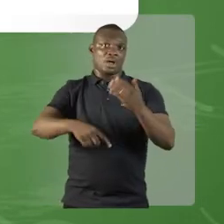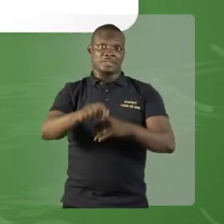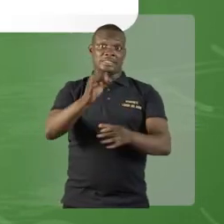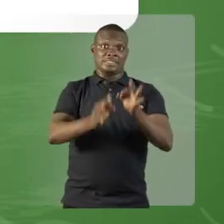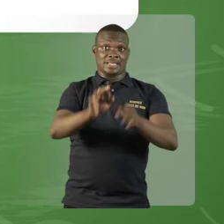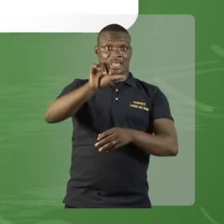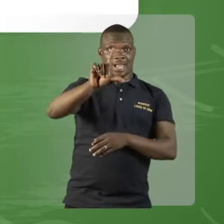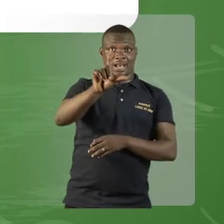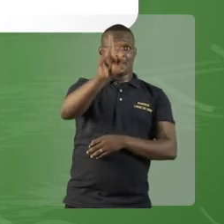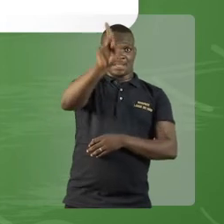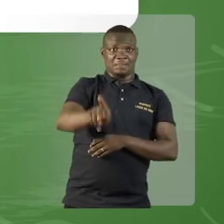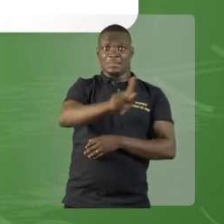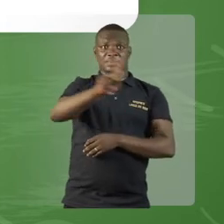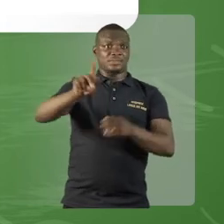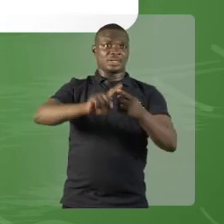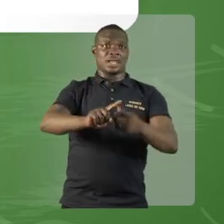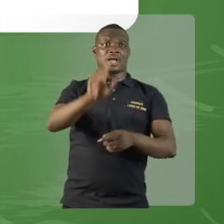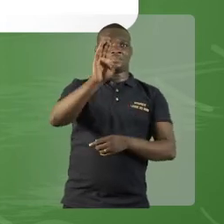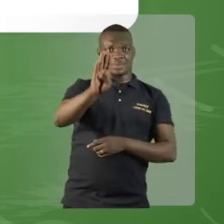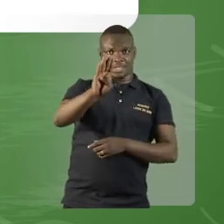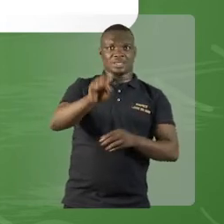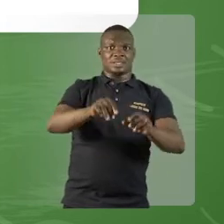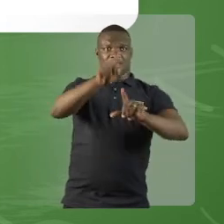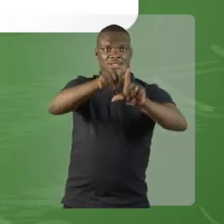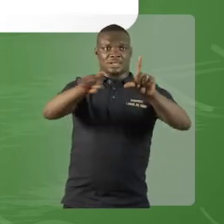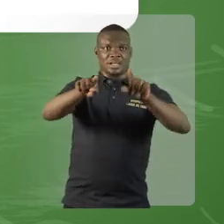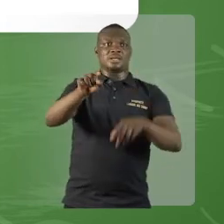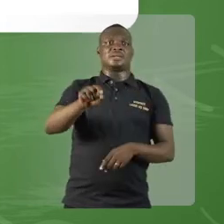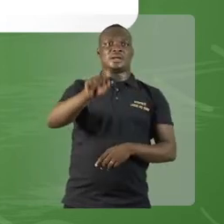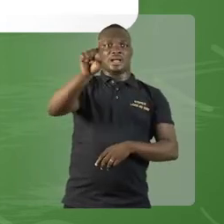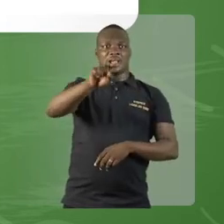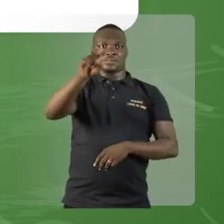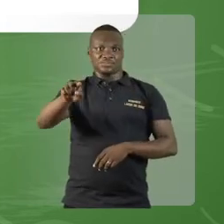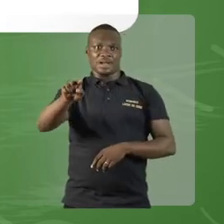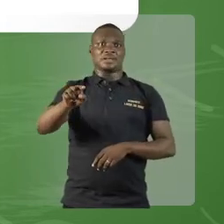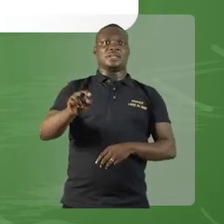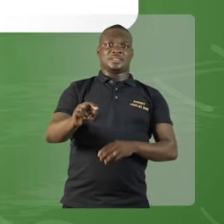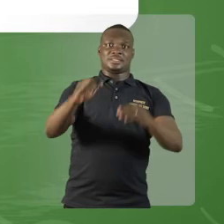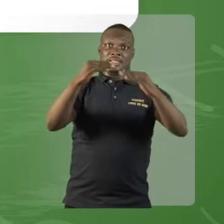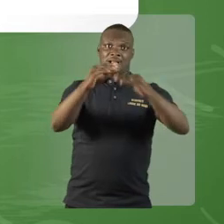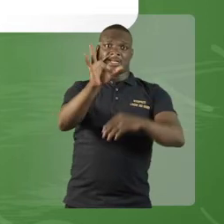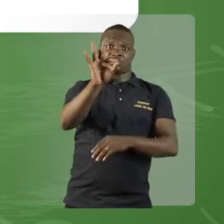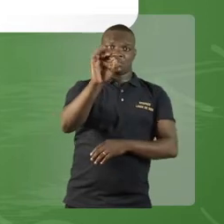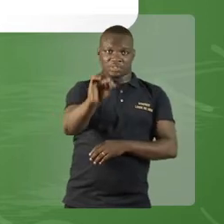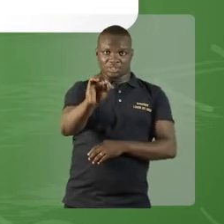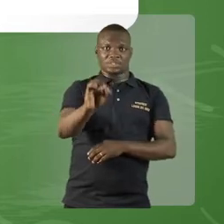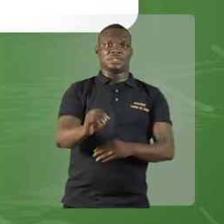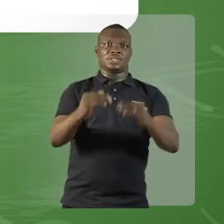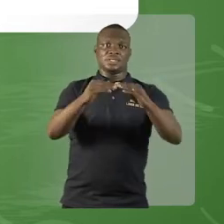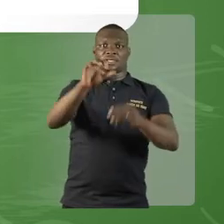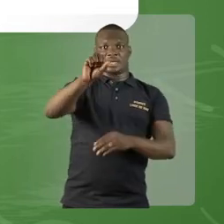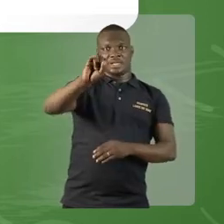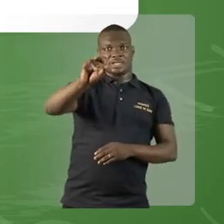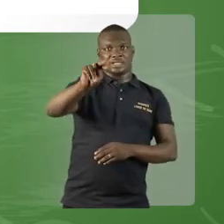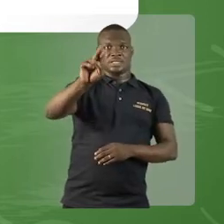est perpendiculaire à B, alors l'angle entre IL et B égale à 90 degrés. Sinus de 90 degrés est égal à